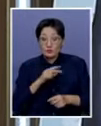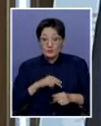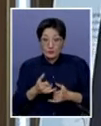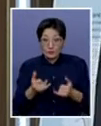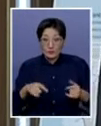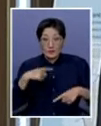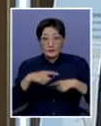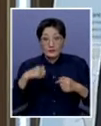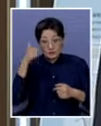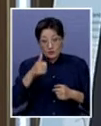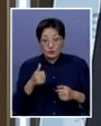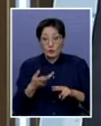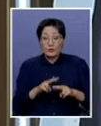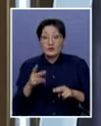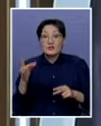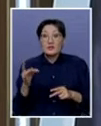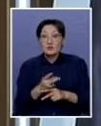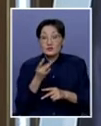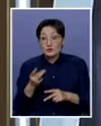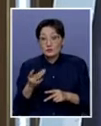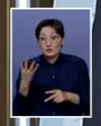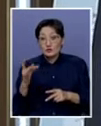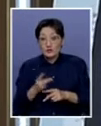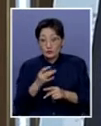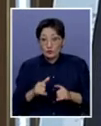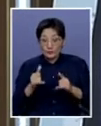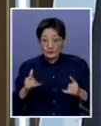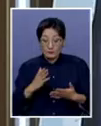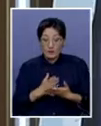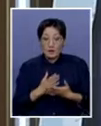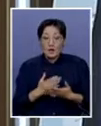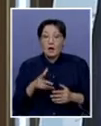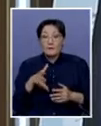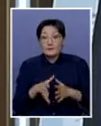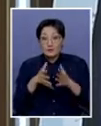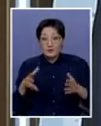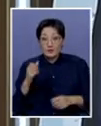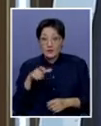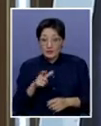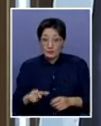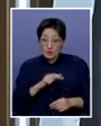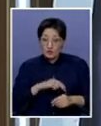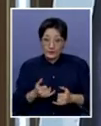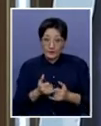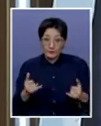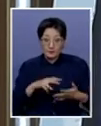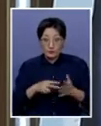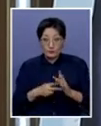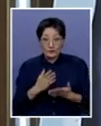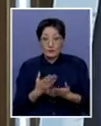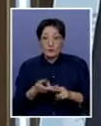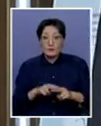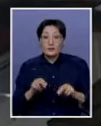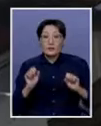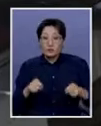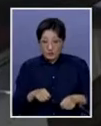бұл көрсеткішті 4 есеге дейін көбейткіміз келеді. Яғни 36 инвест жобаны іске қосып, 5000-ден астам адамды жұмыспен қамту жоспарланып отыр. Бұған